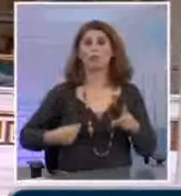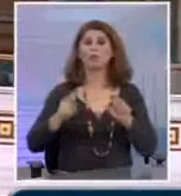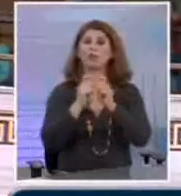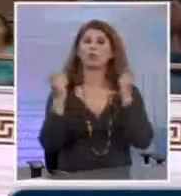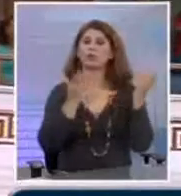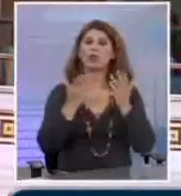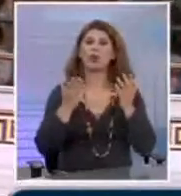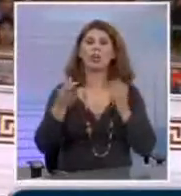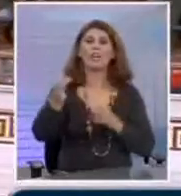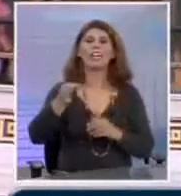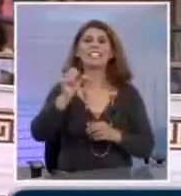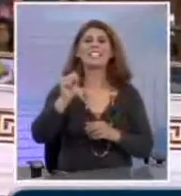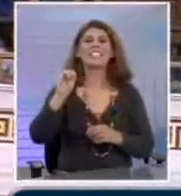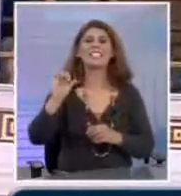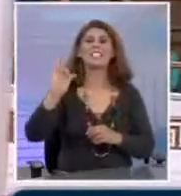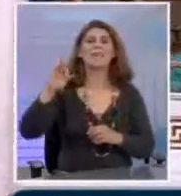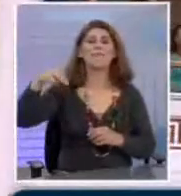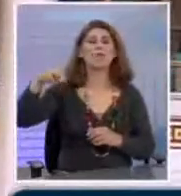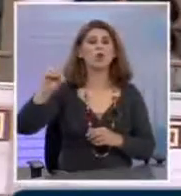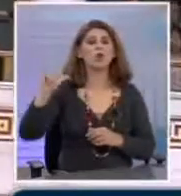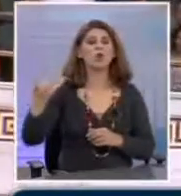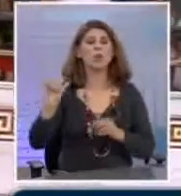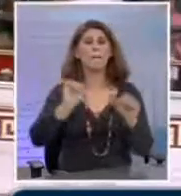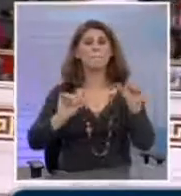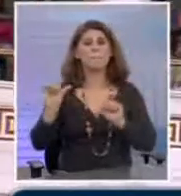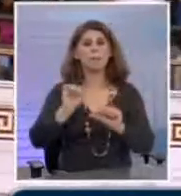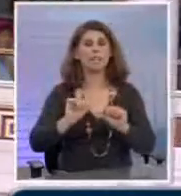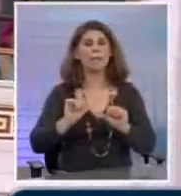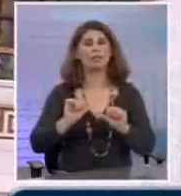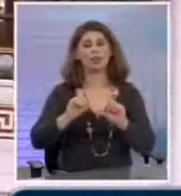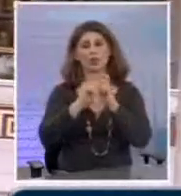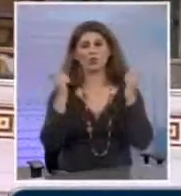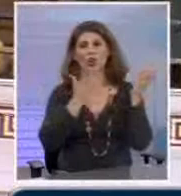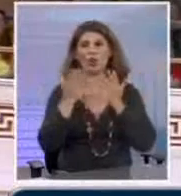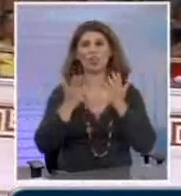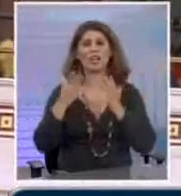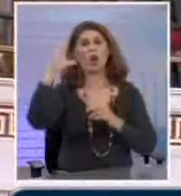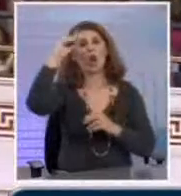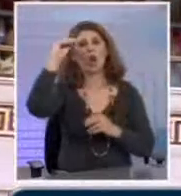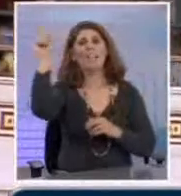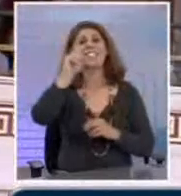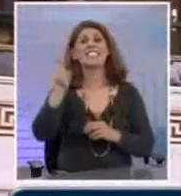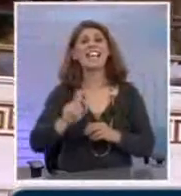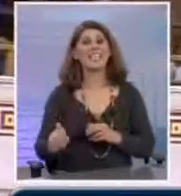Σχολείο Σύφνου και το Πειραματικό Δημοτικό Σχολείο της Ερών. Η Βουλή σας καλωσορίζει.